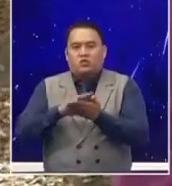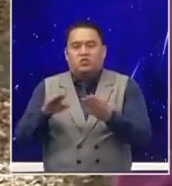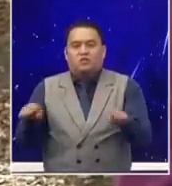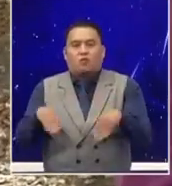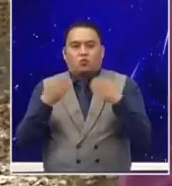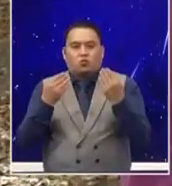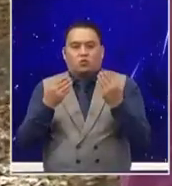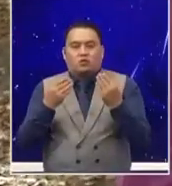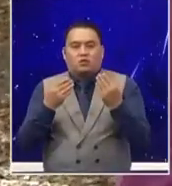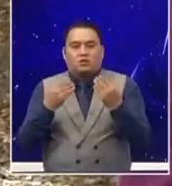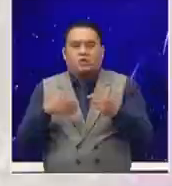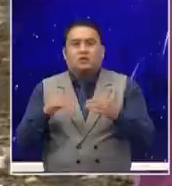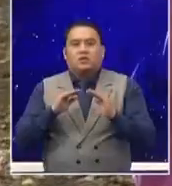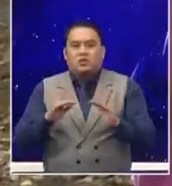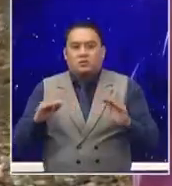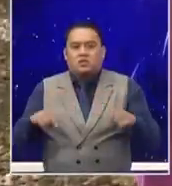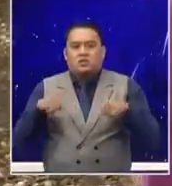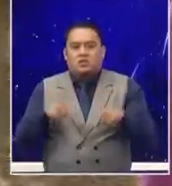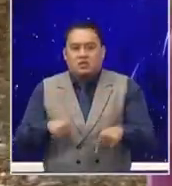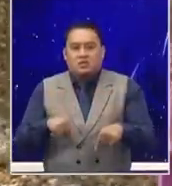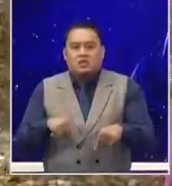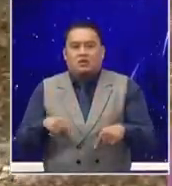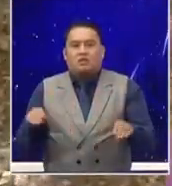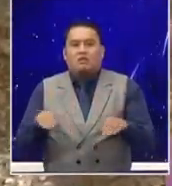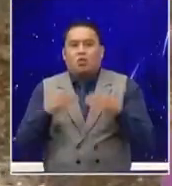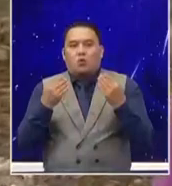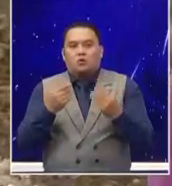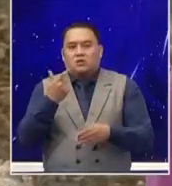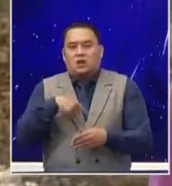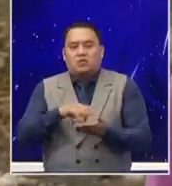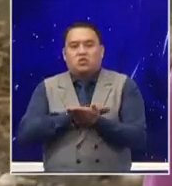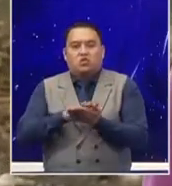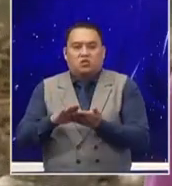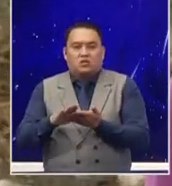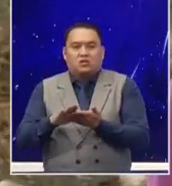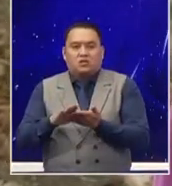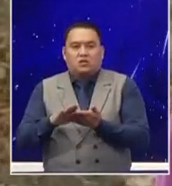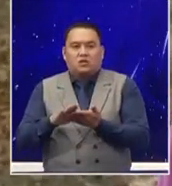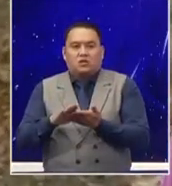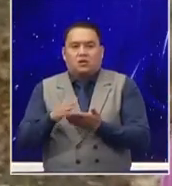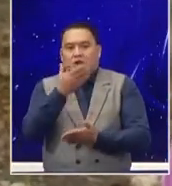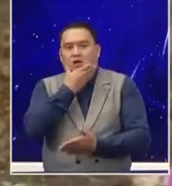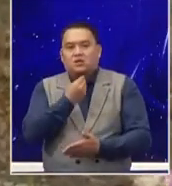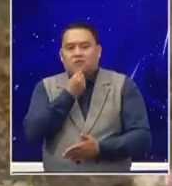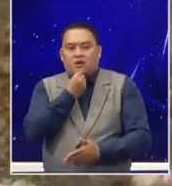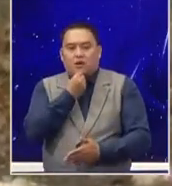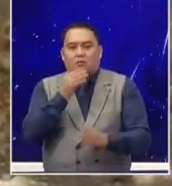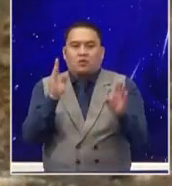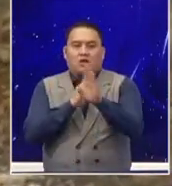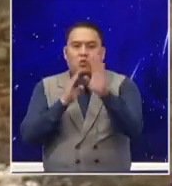воздух с детьми. Здесь, во-первых, воздух самый чистый. Красота, то есть